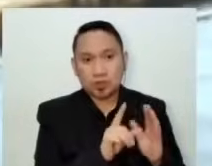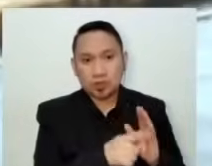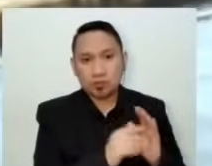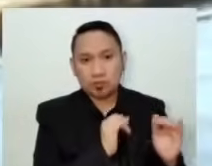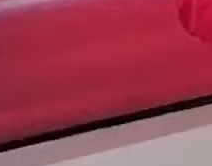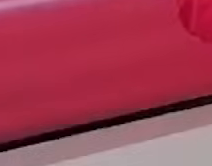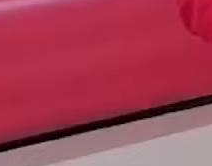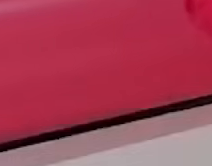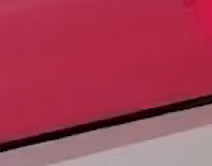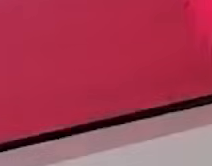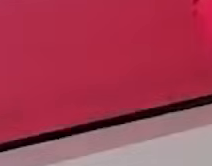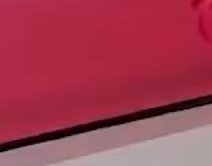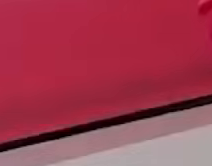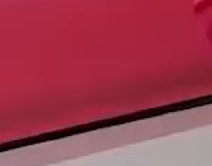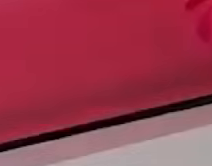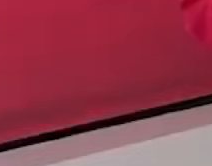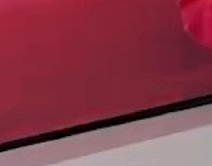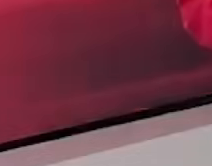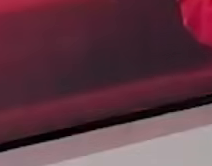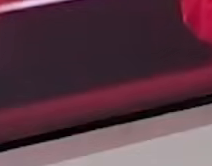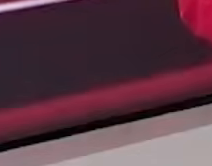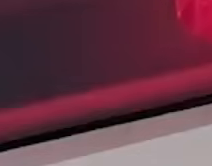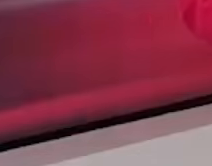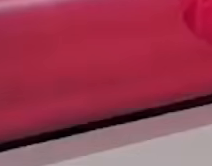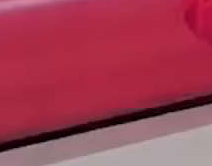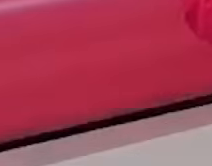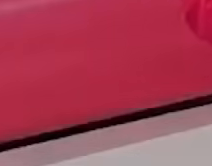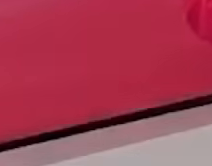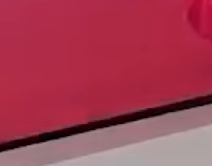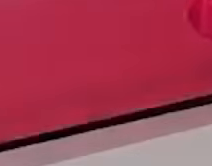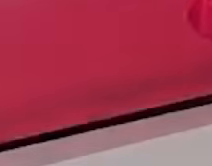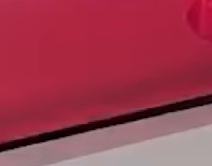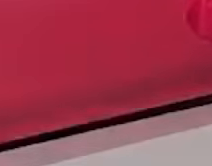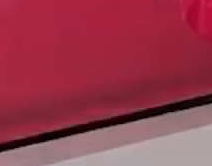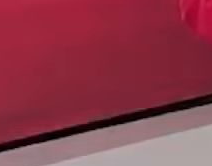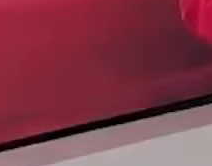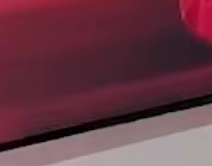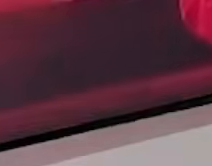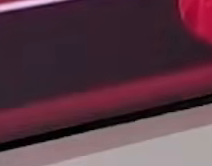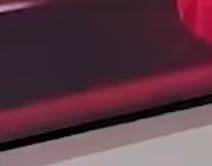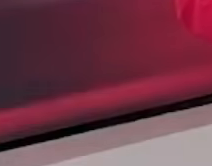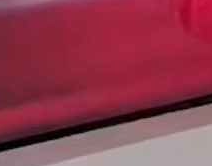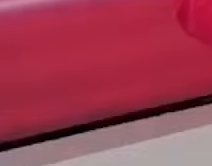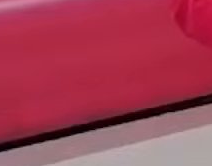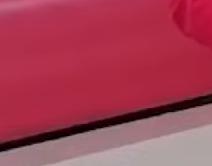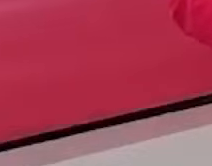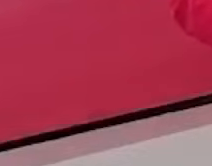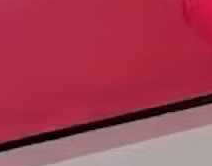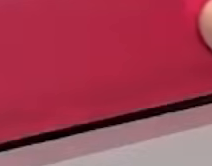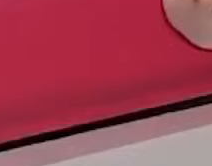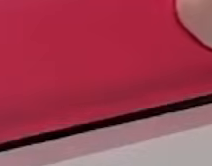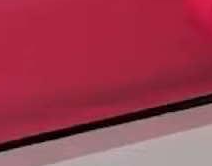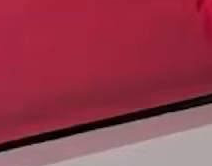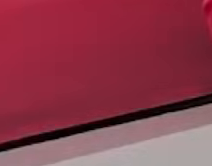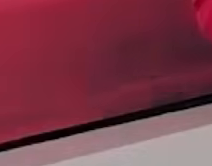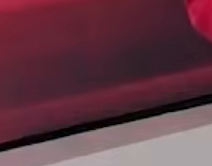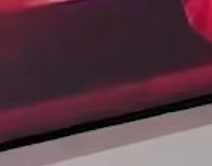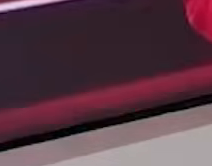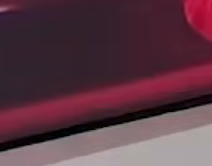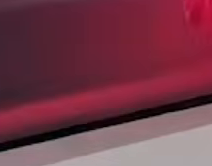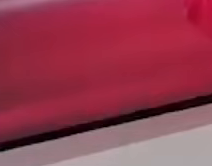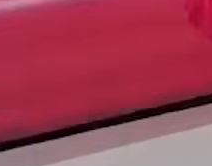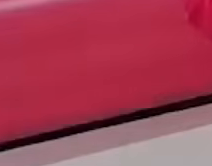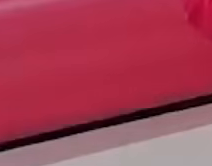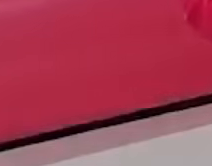studio. Mga kapuso, para una ka sa mga balita, mag-subscribe sa GMA Integrated News sa YouTube. Sa mga kapuso abroad,